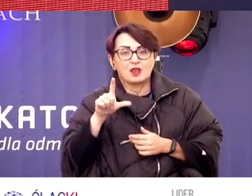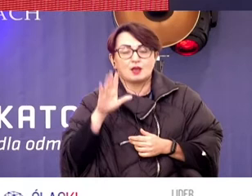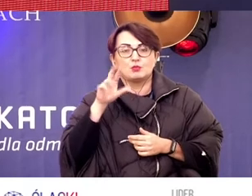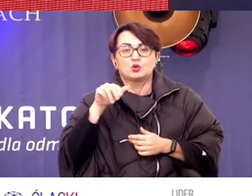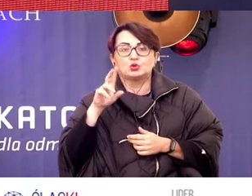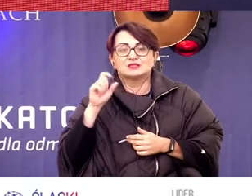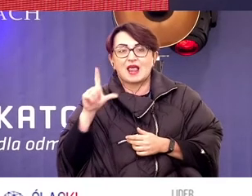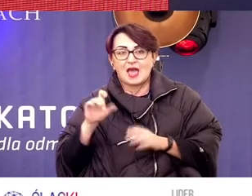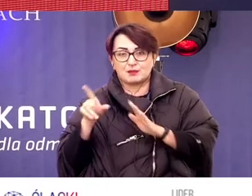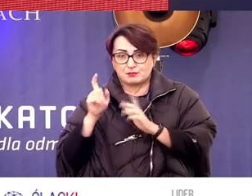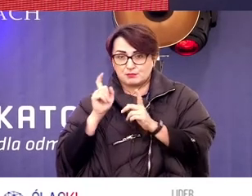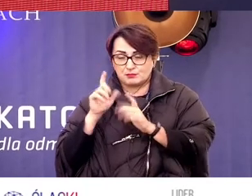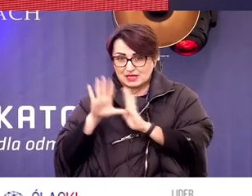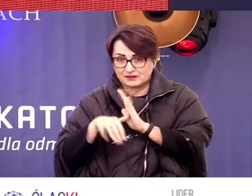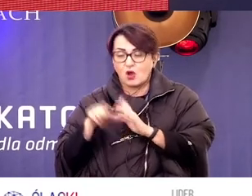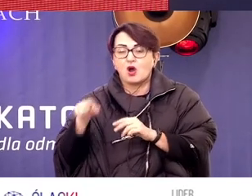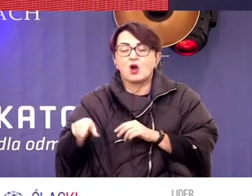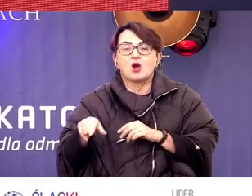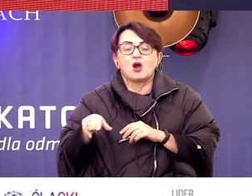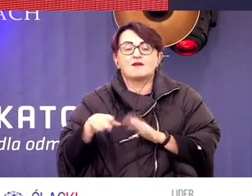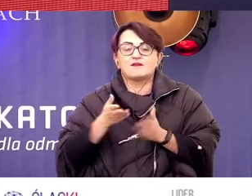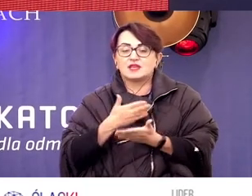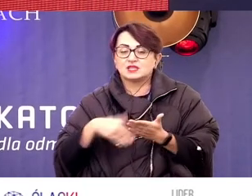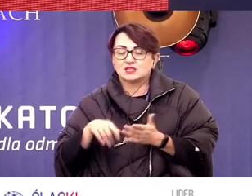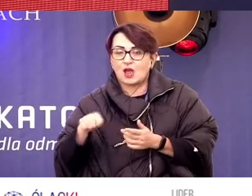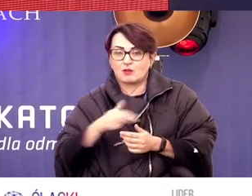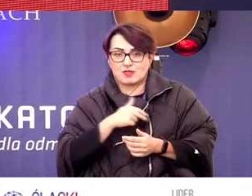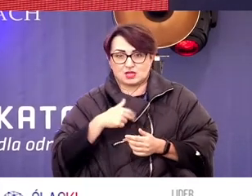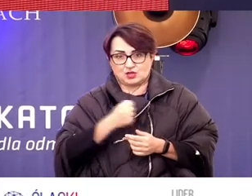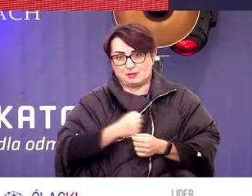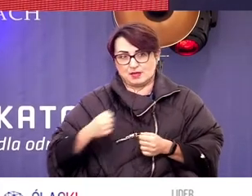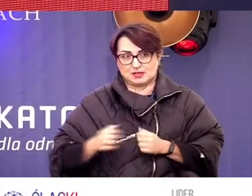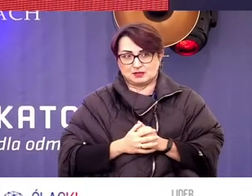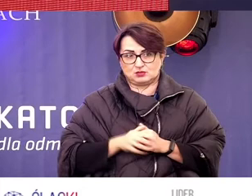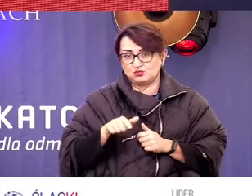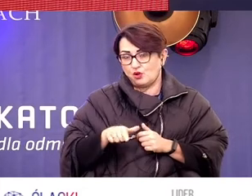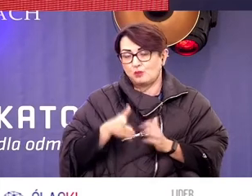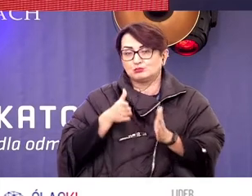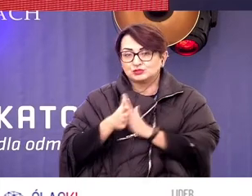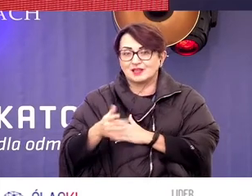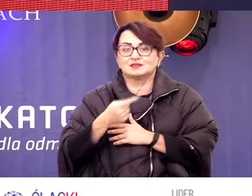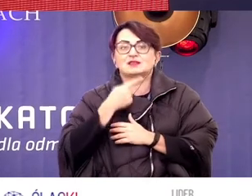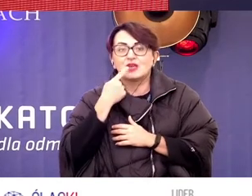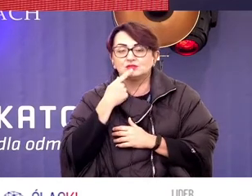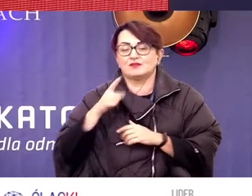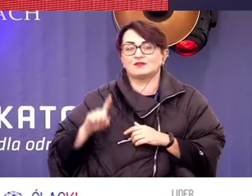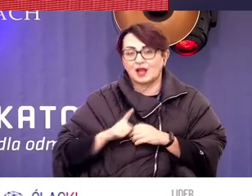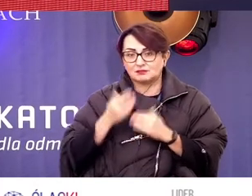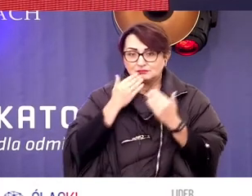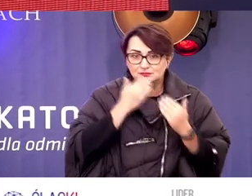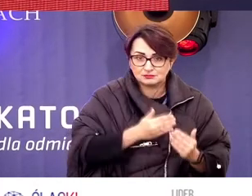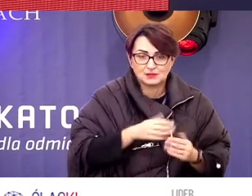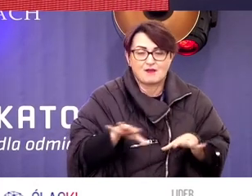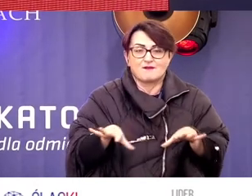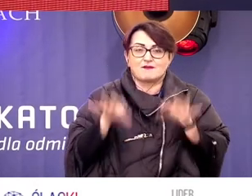Brukseli, właśnie w wydziale konsularnym na naszej ambasady. I tak w zasadzie przez język francuski,